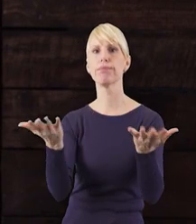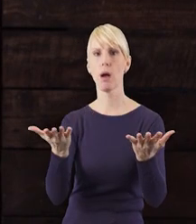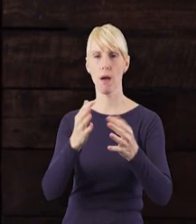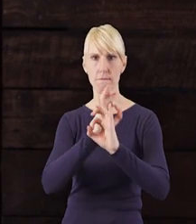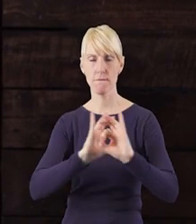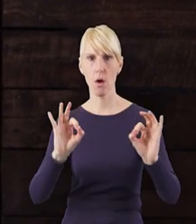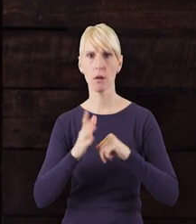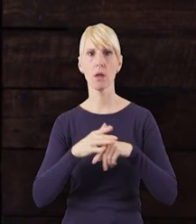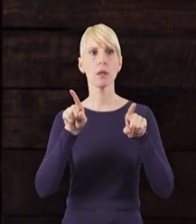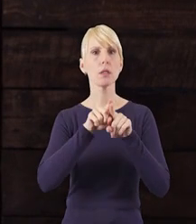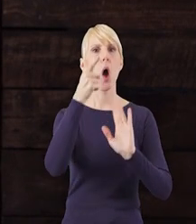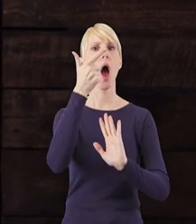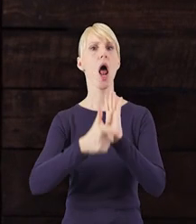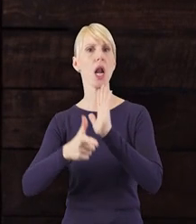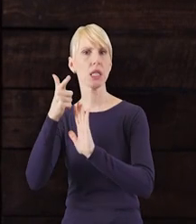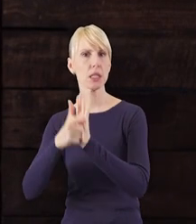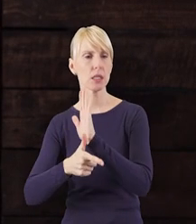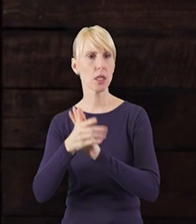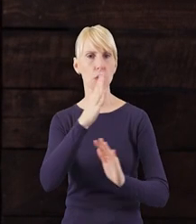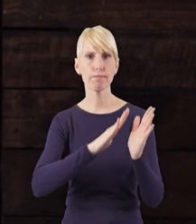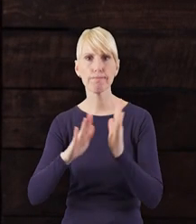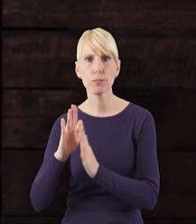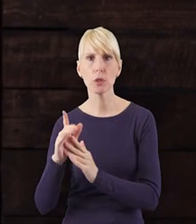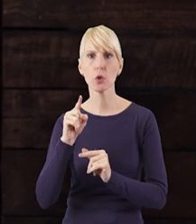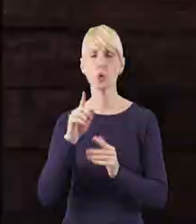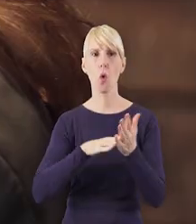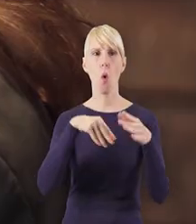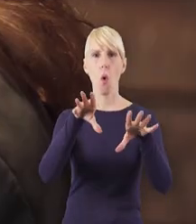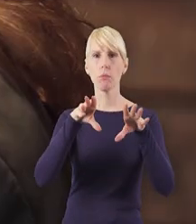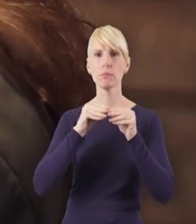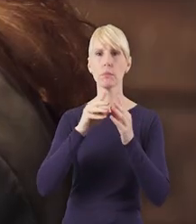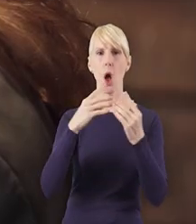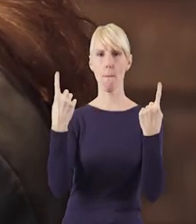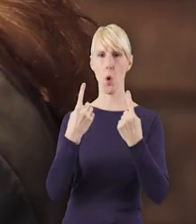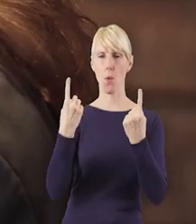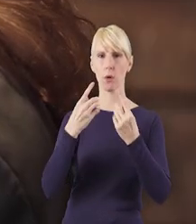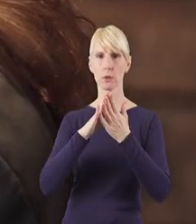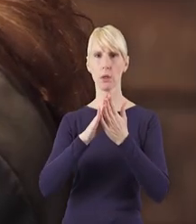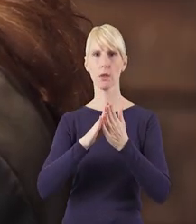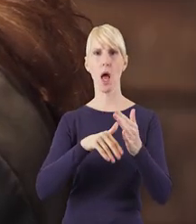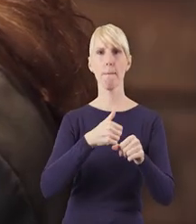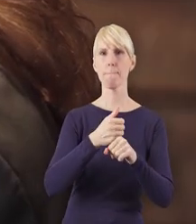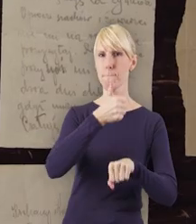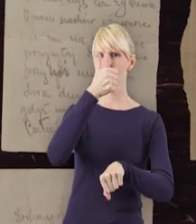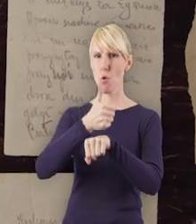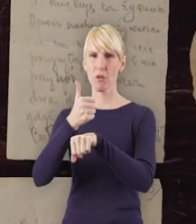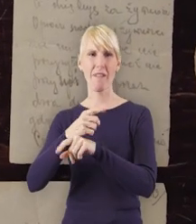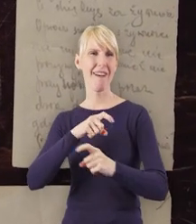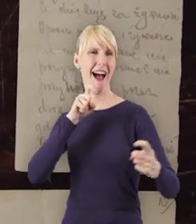listy nauczycieli z Łodzi i Rejencji Łódzkiej, których uznano za propagatorów postaw